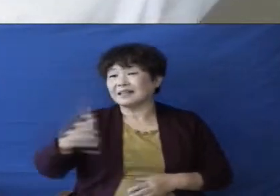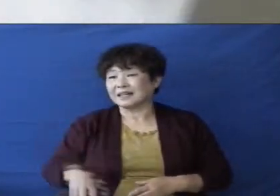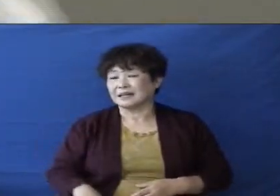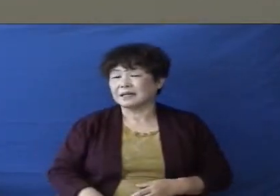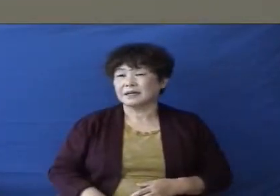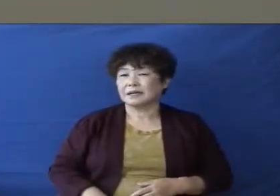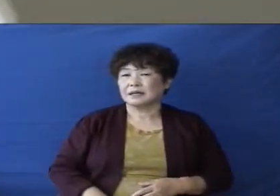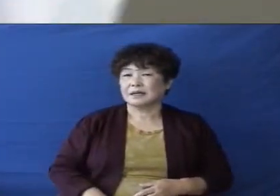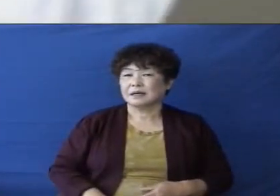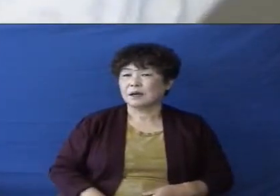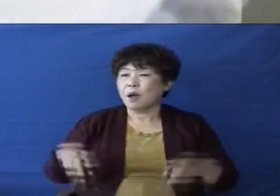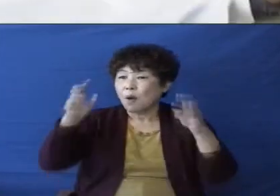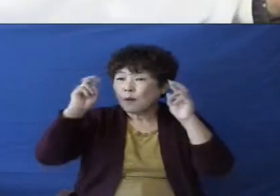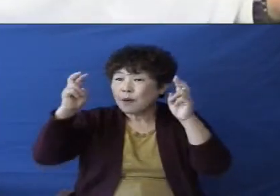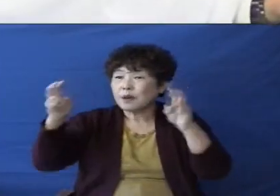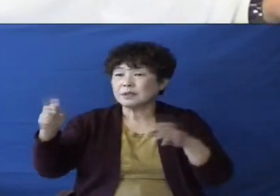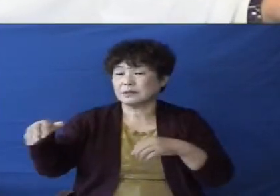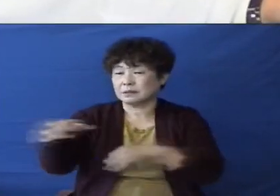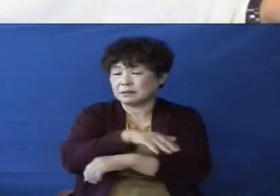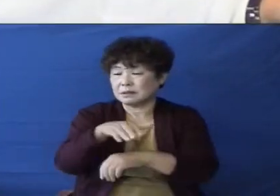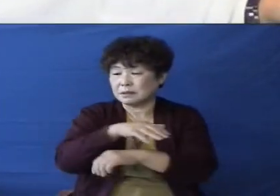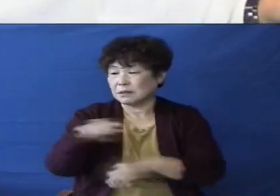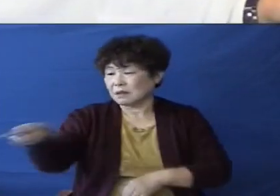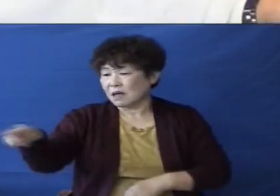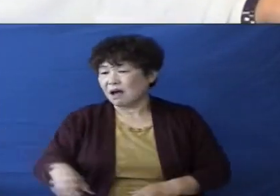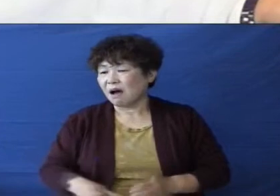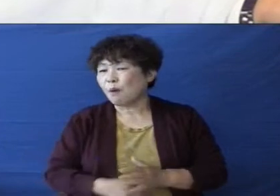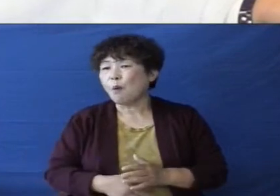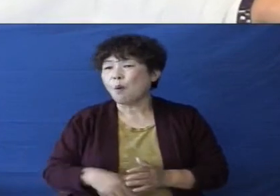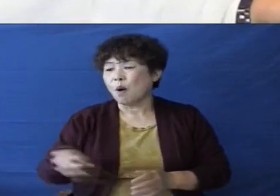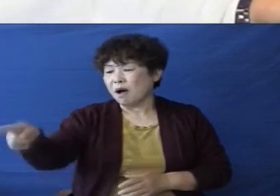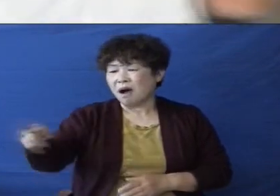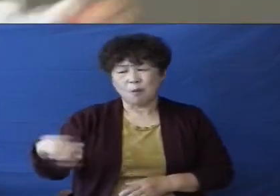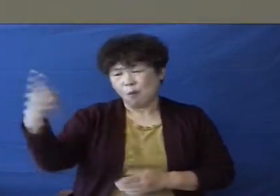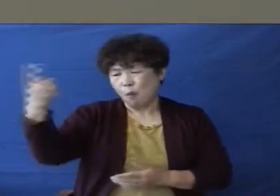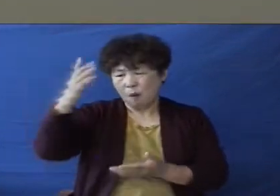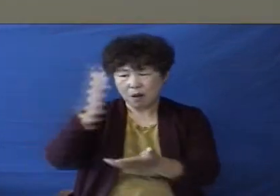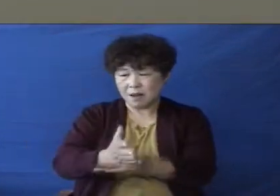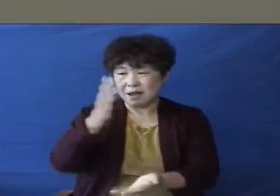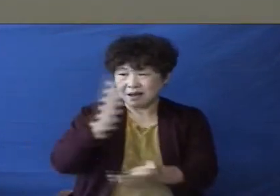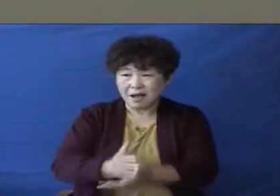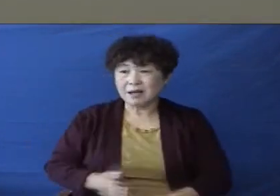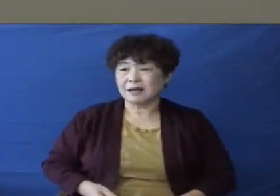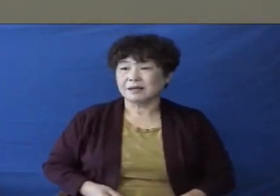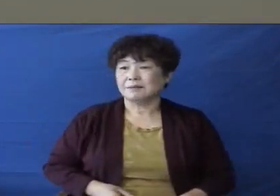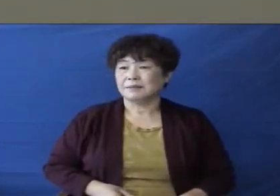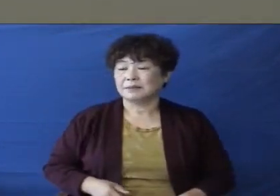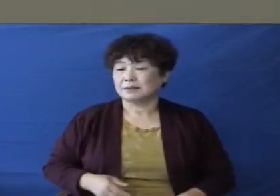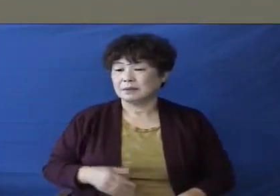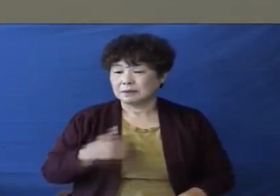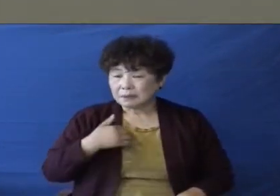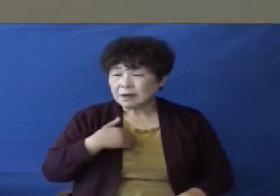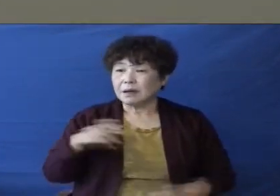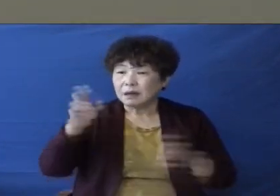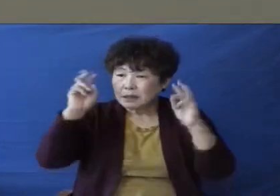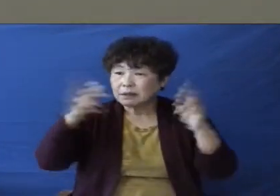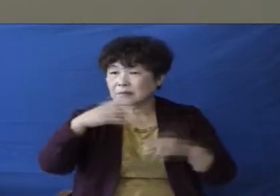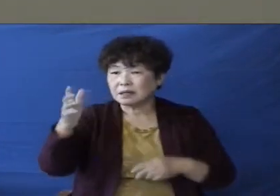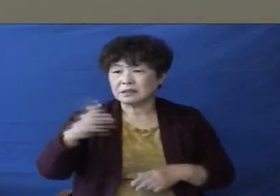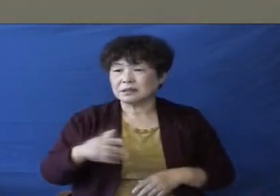왕따를 당하고 있는데 회사를 누가 가고 싶어 합니까 그런데 이 5인 모였다는 거예요 자기에 대한